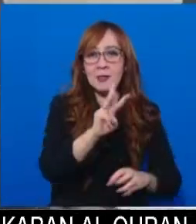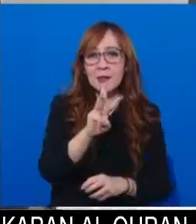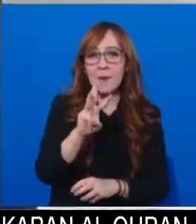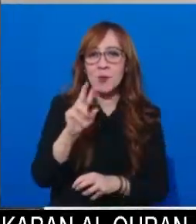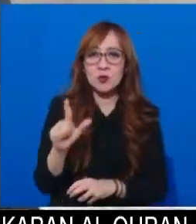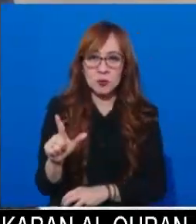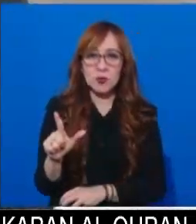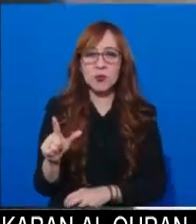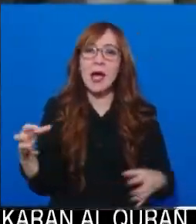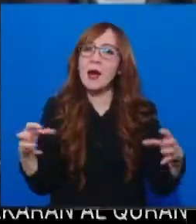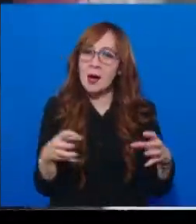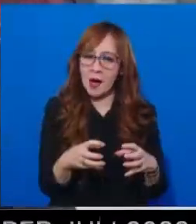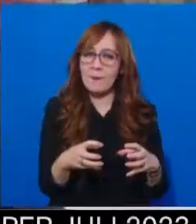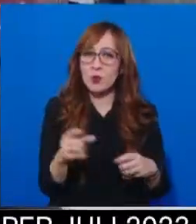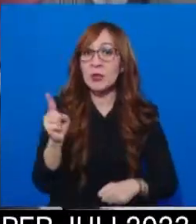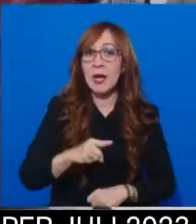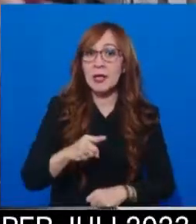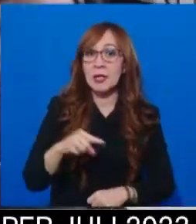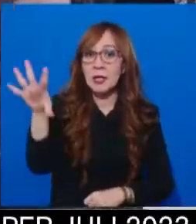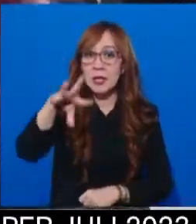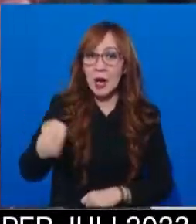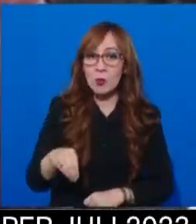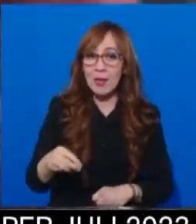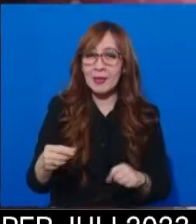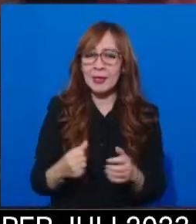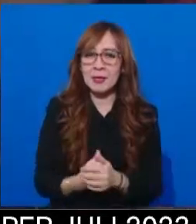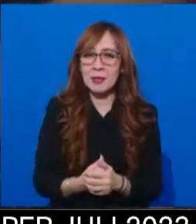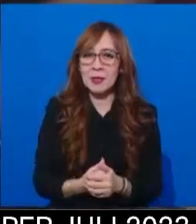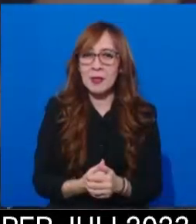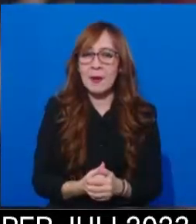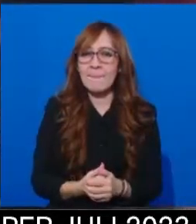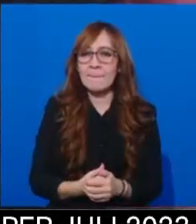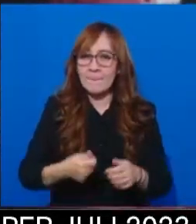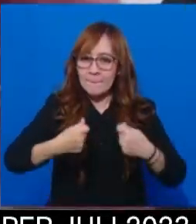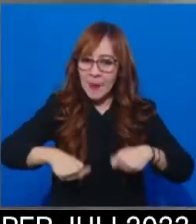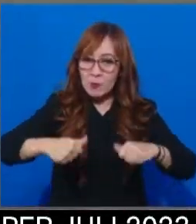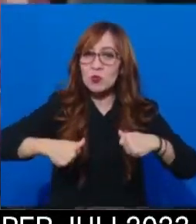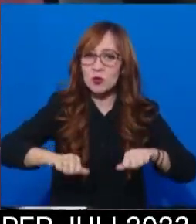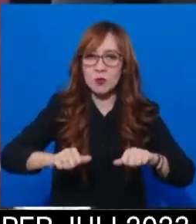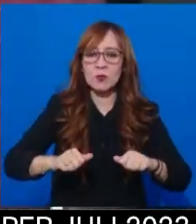37 yang bergabung dengan jemaah dari Kabupaten Mamasa dan Mamuju.